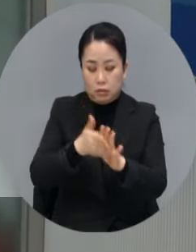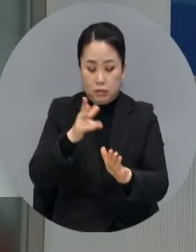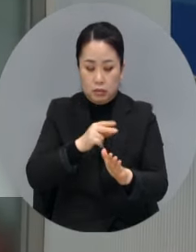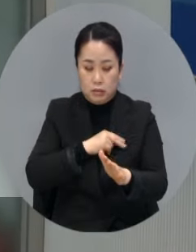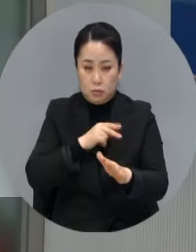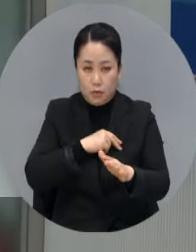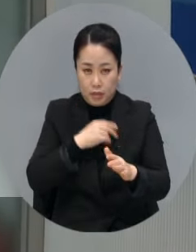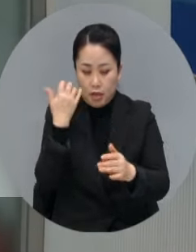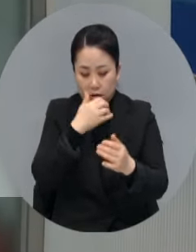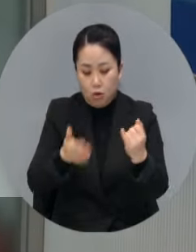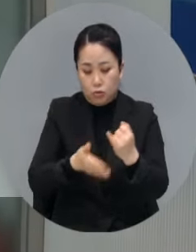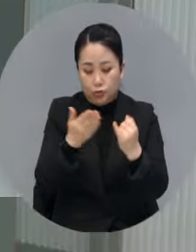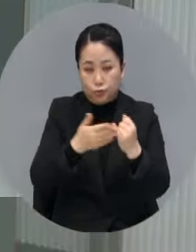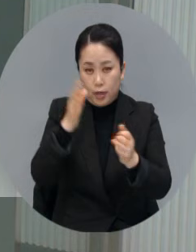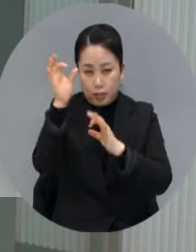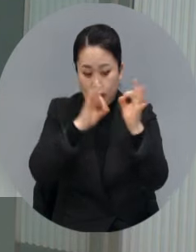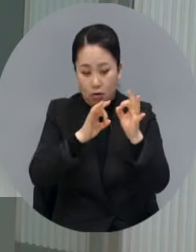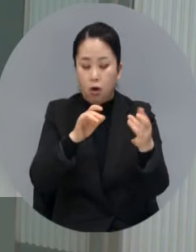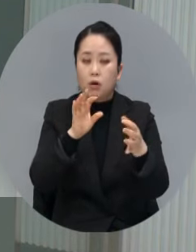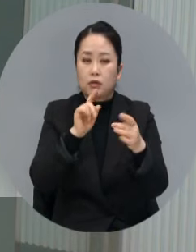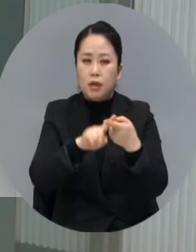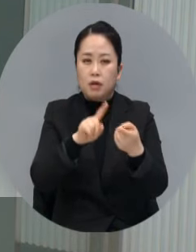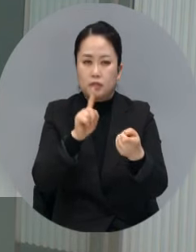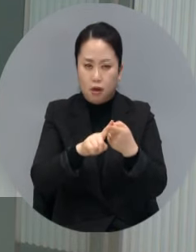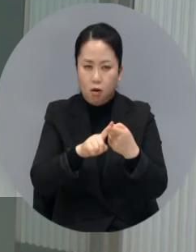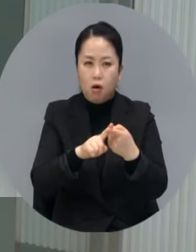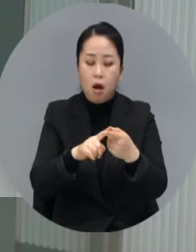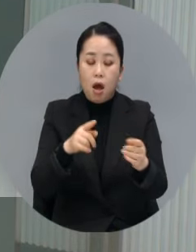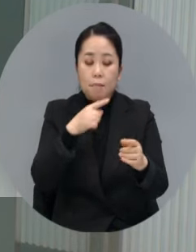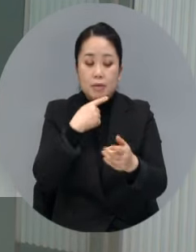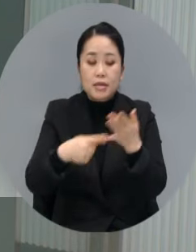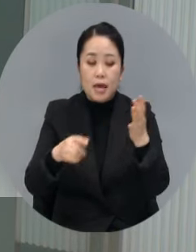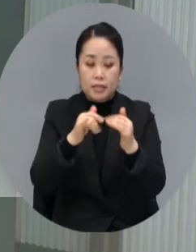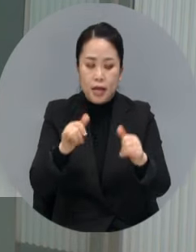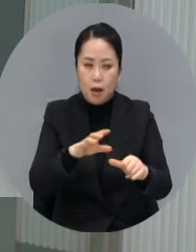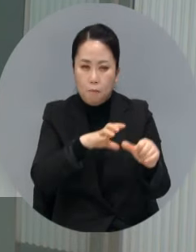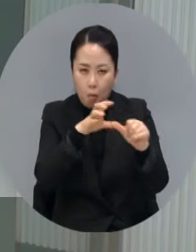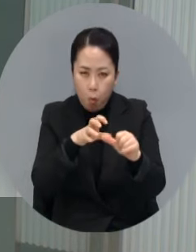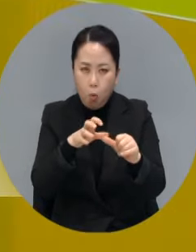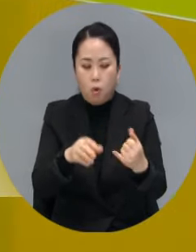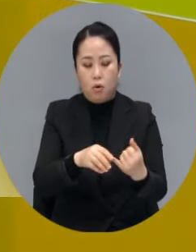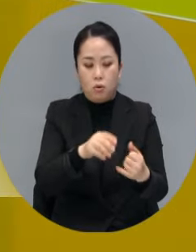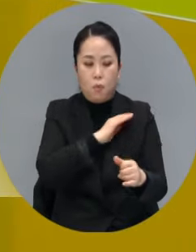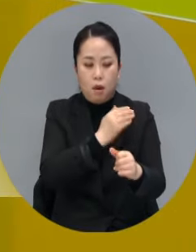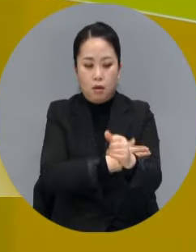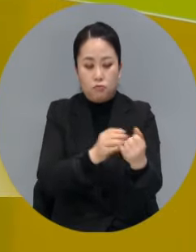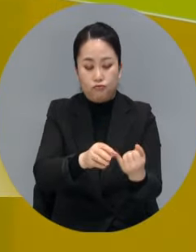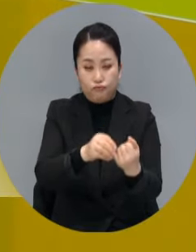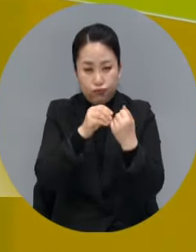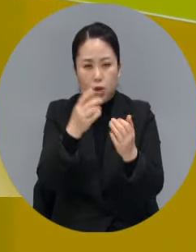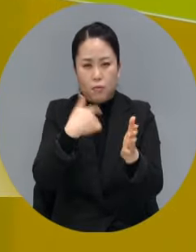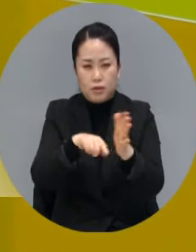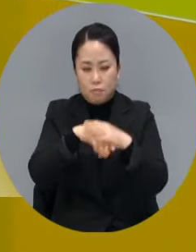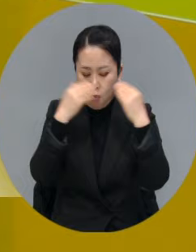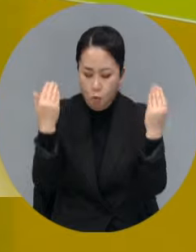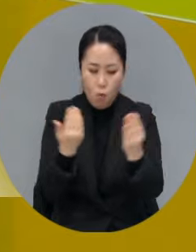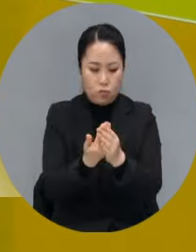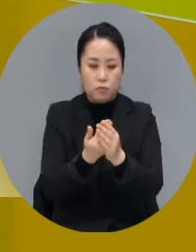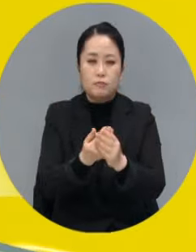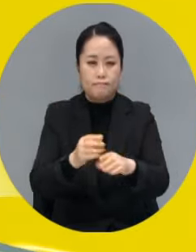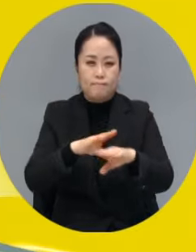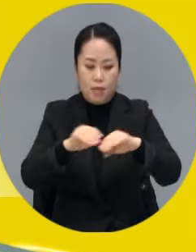관련해 피해자 보호와 구제를 위해 모든 조치를 다하라고 촉구했습니다 또 시의원 재명 조치는